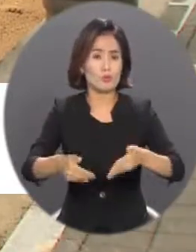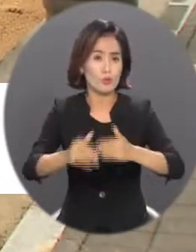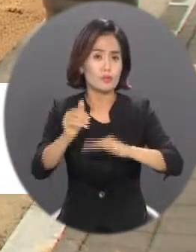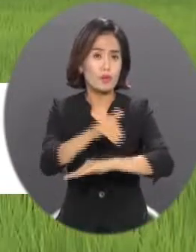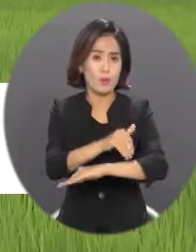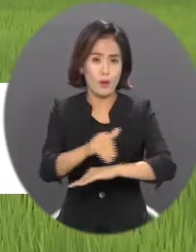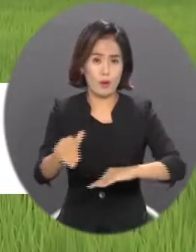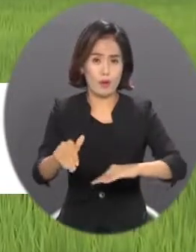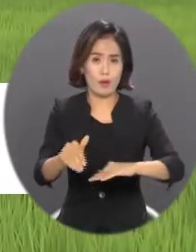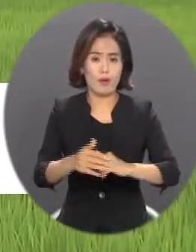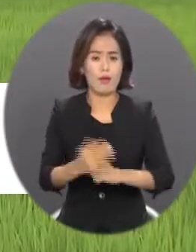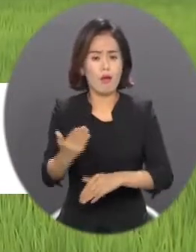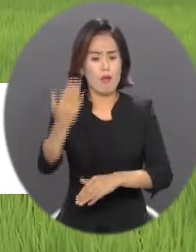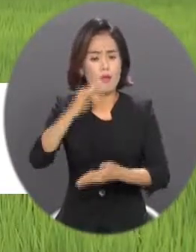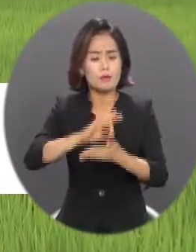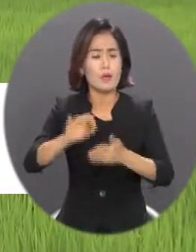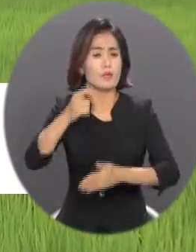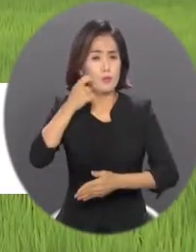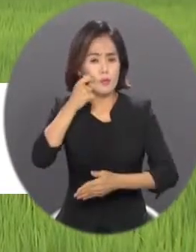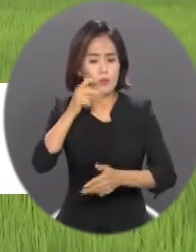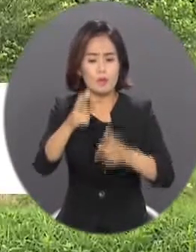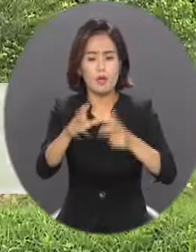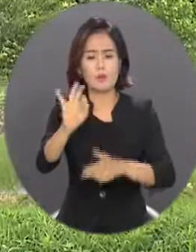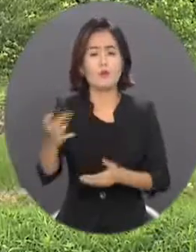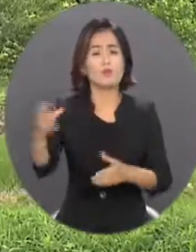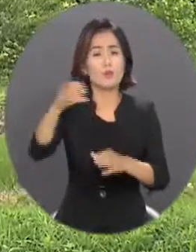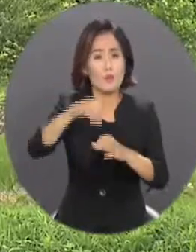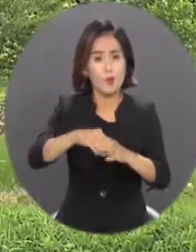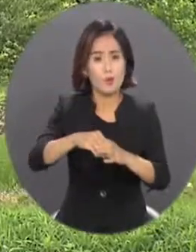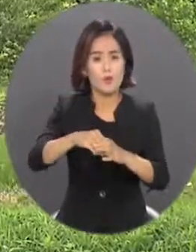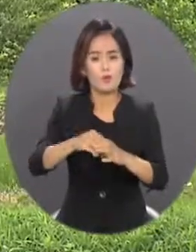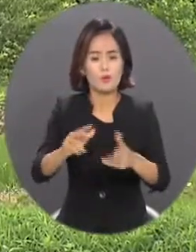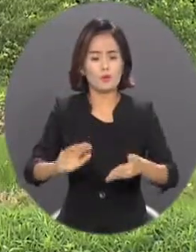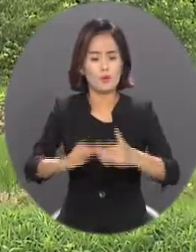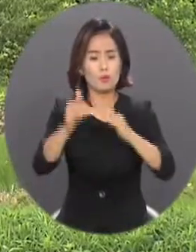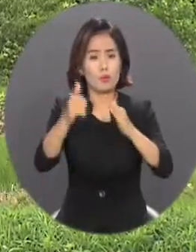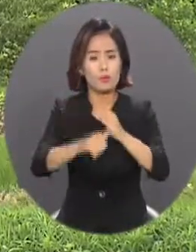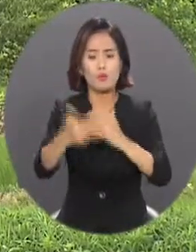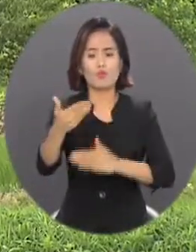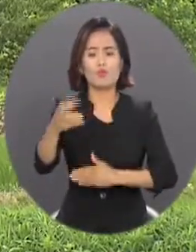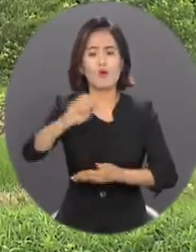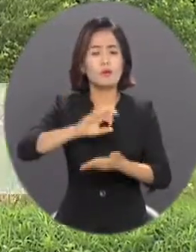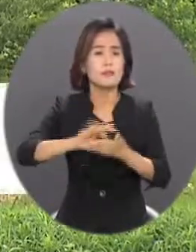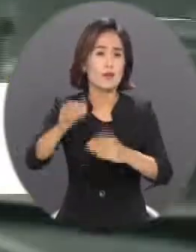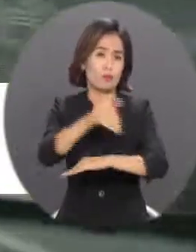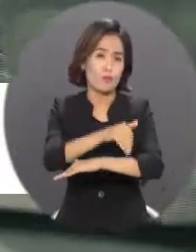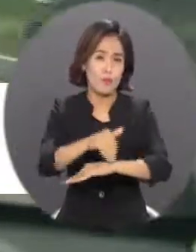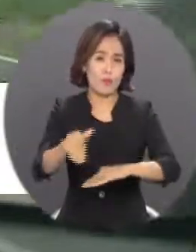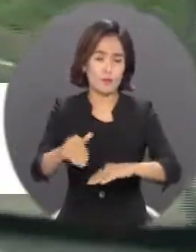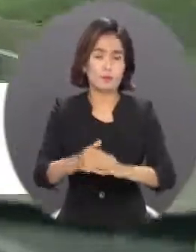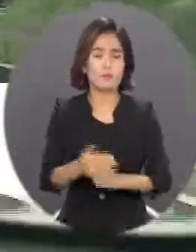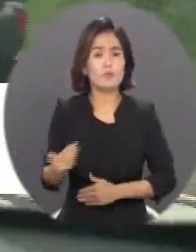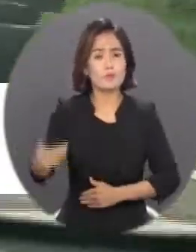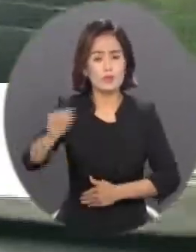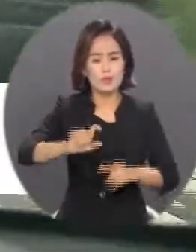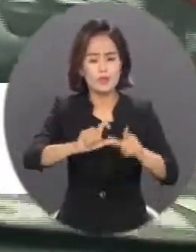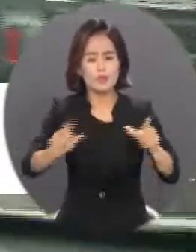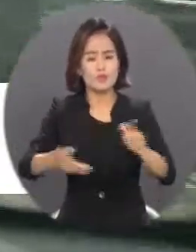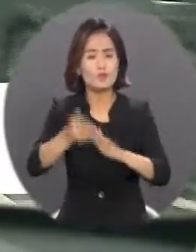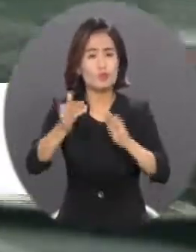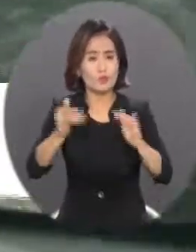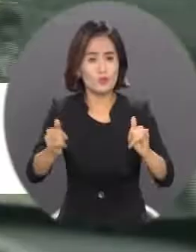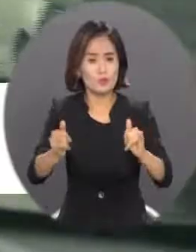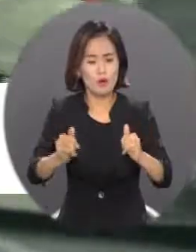겁니다. 전에 쓰지 못했던 사업비까지 더해 조형물 설치 사업에는 모두 9억 원이 들어갑니다. 그러나 일부